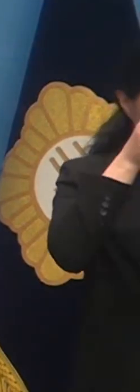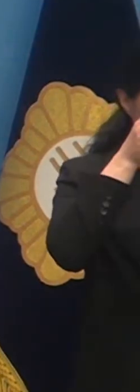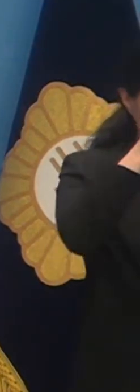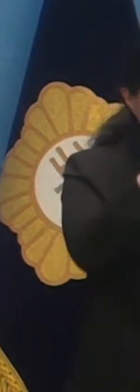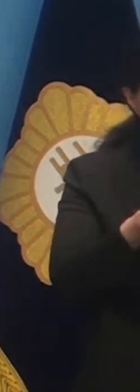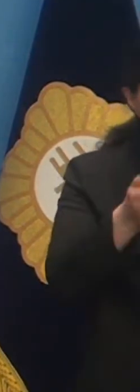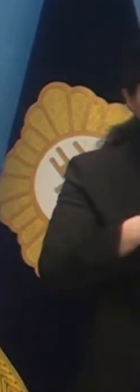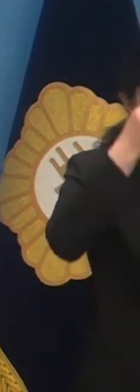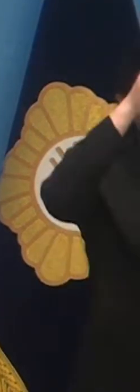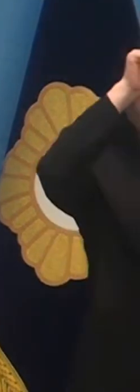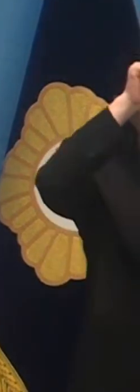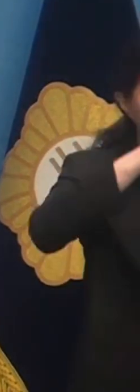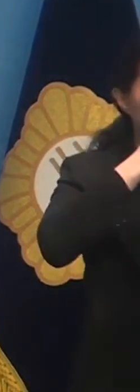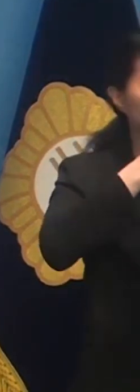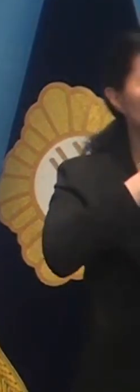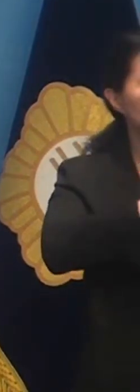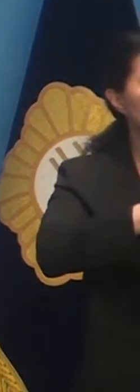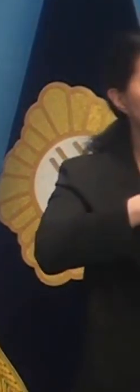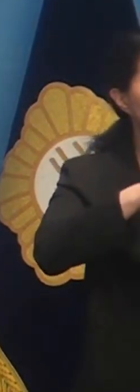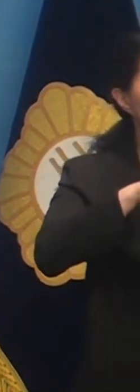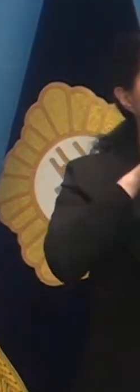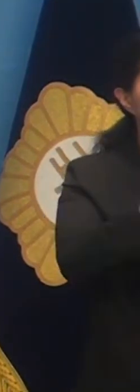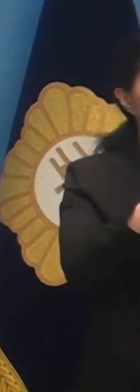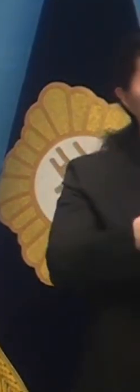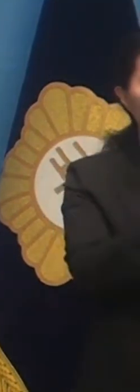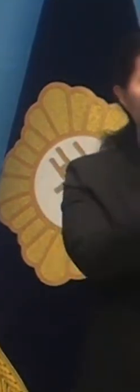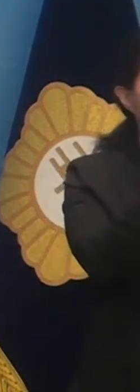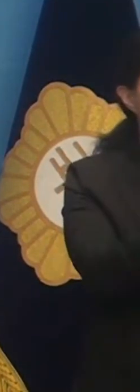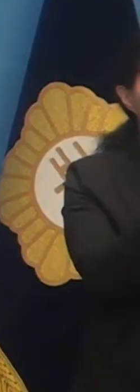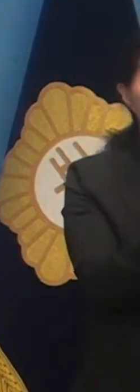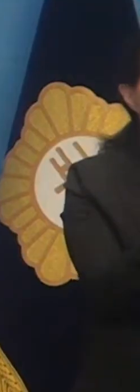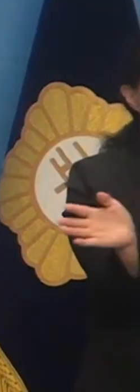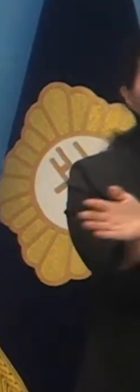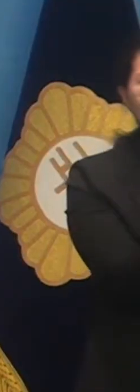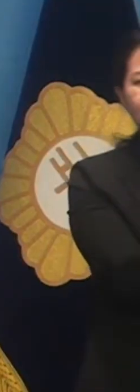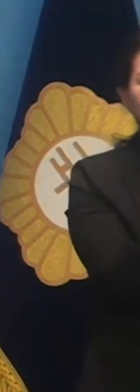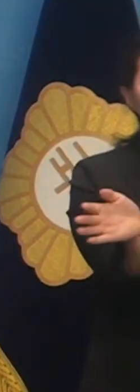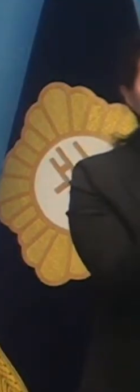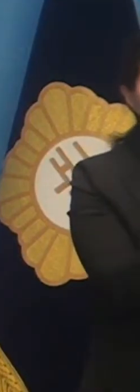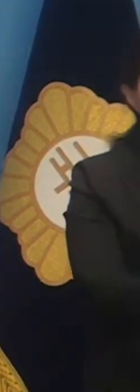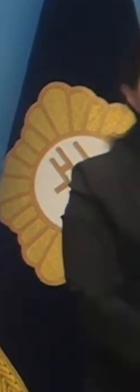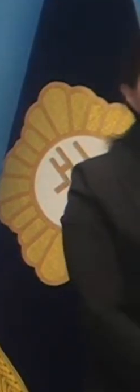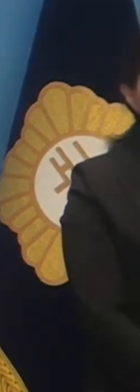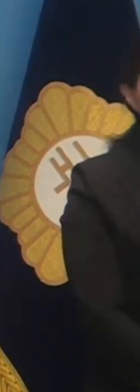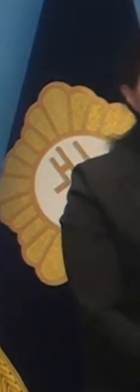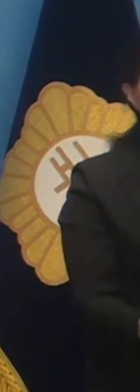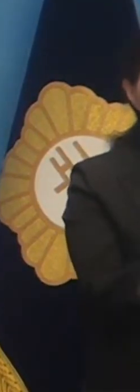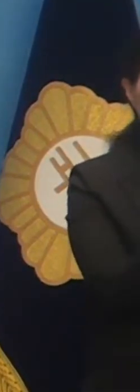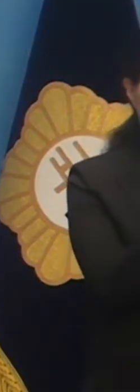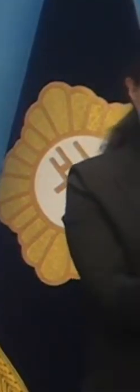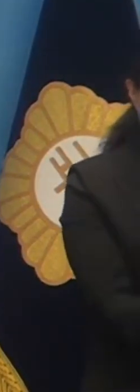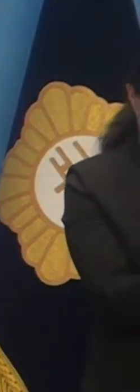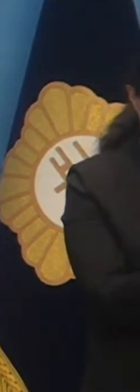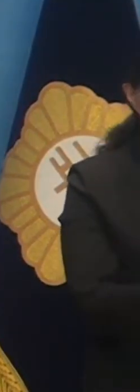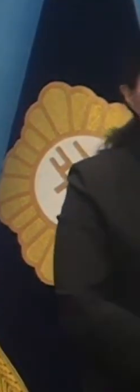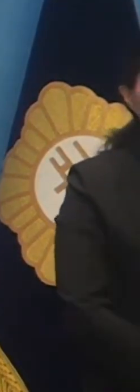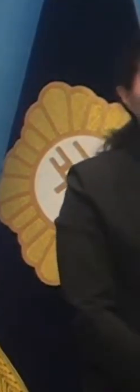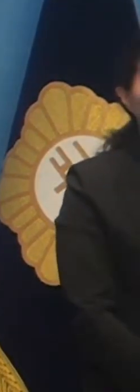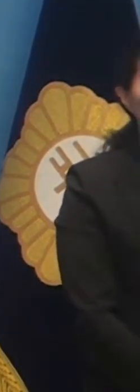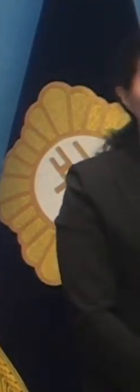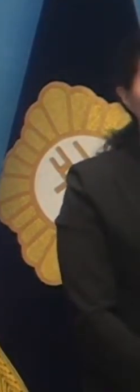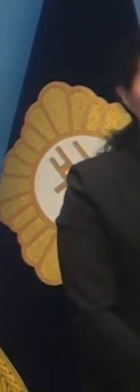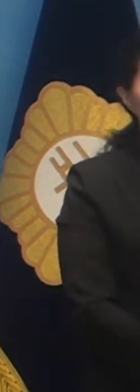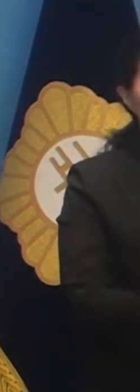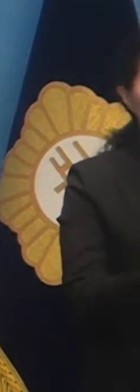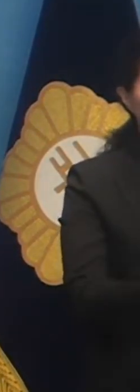검찰을 민주적으로 통제할 제도적 장치가 거의 없었기 때문에 벌어진 일입니다. 제대로 된 증거